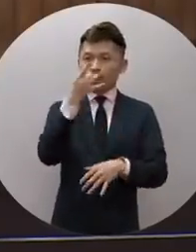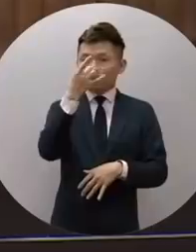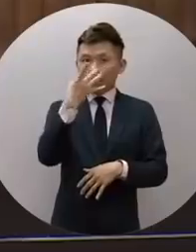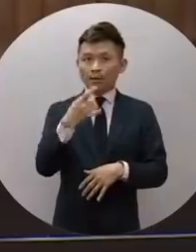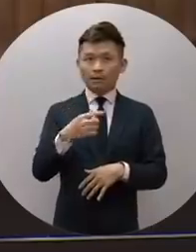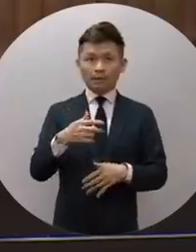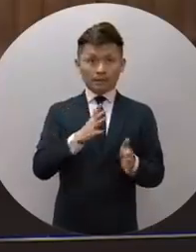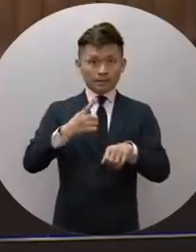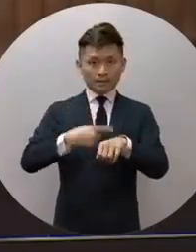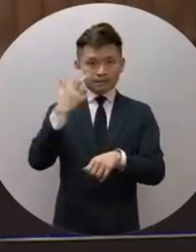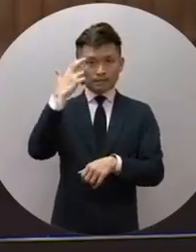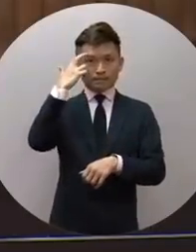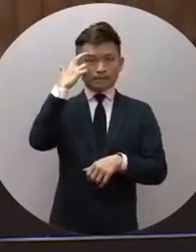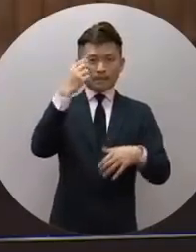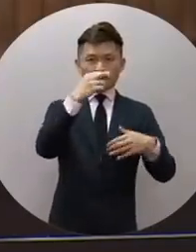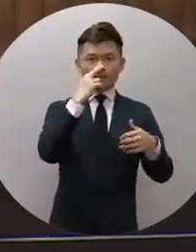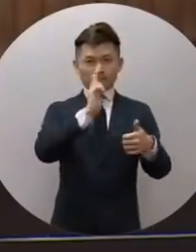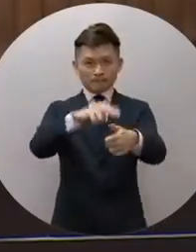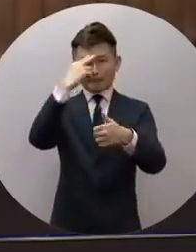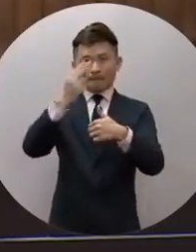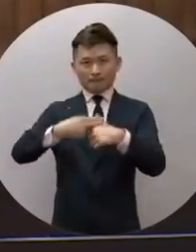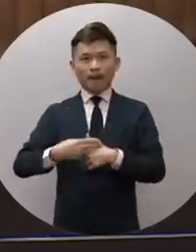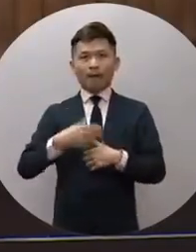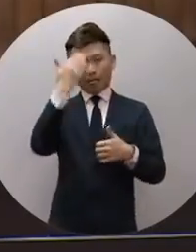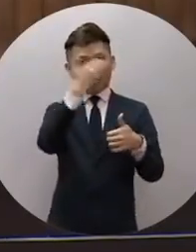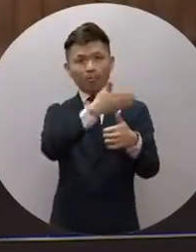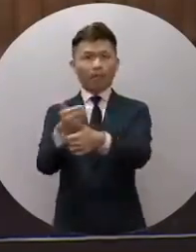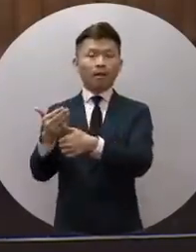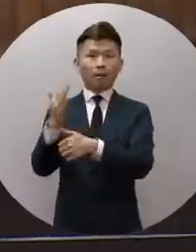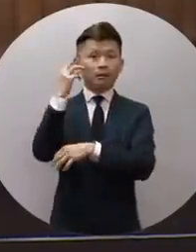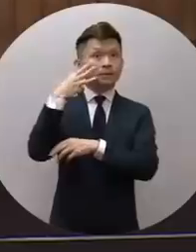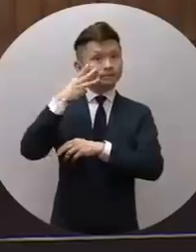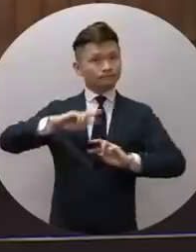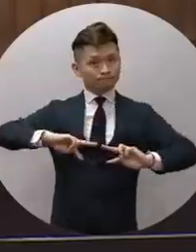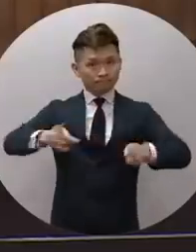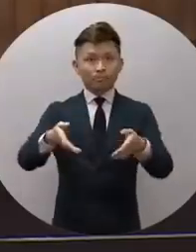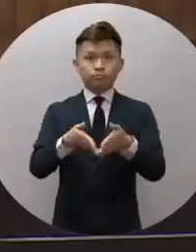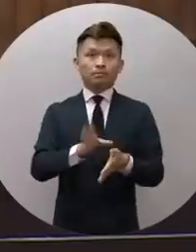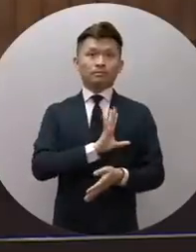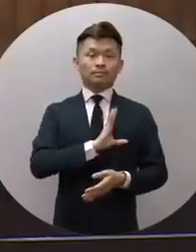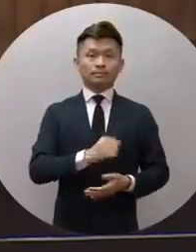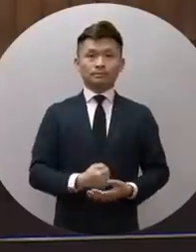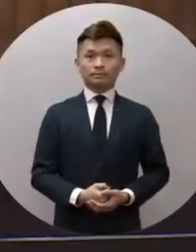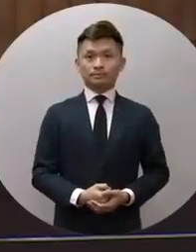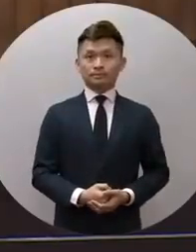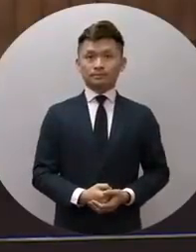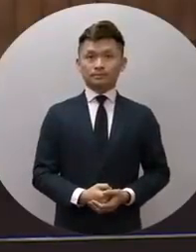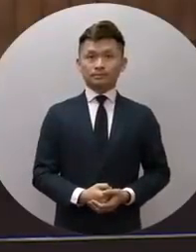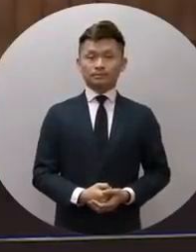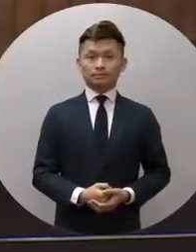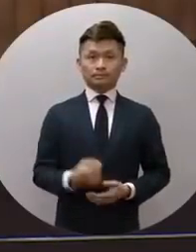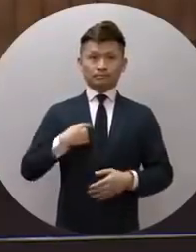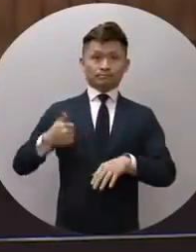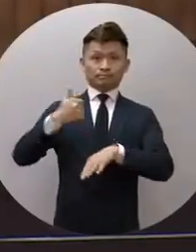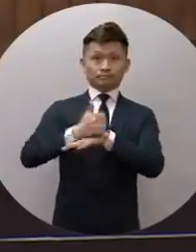蚀理性，伤害成长。改造台湾的政治是刻不容缓。从